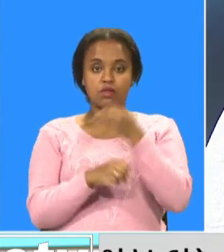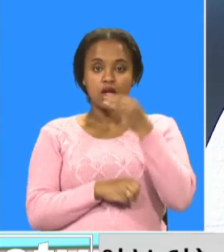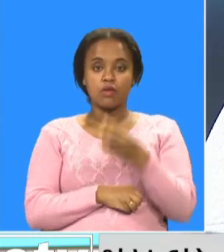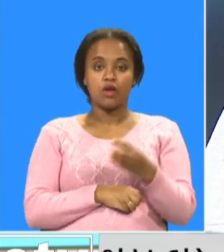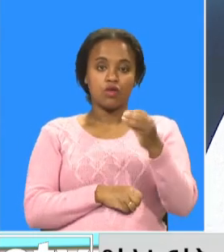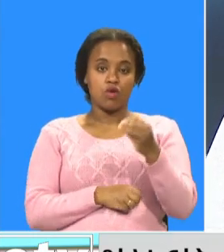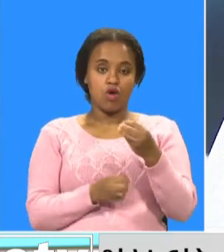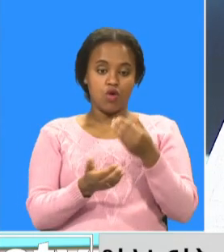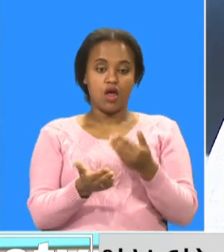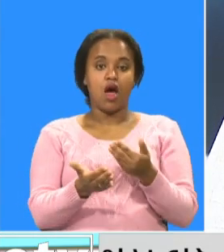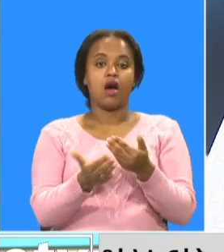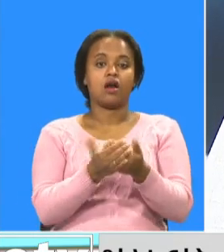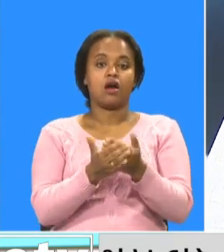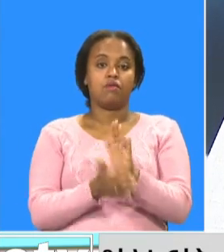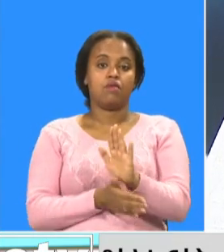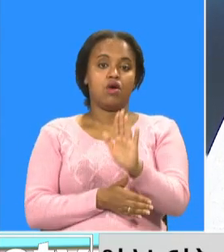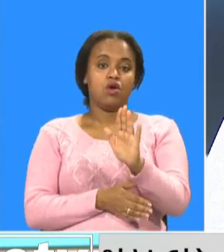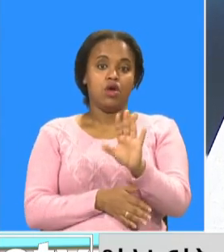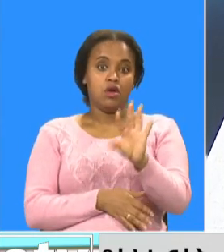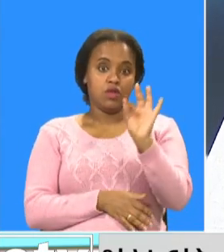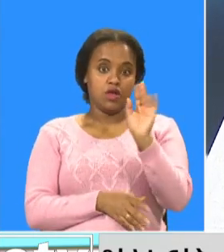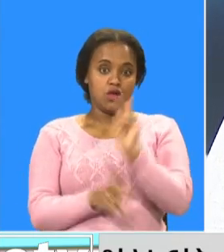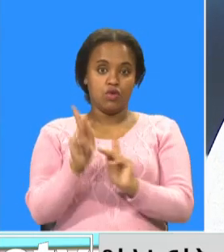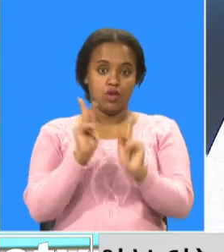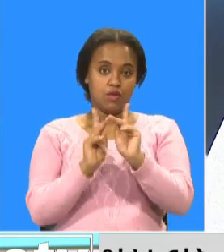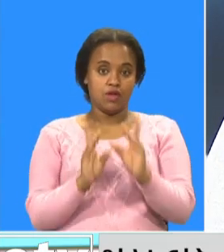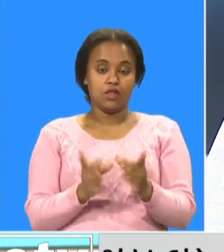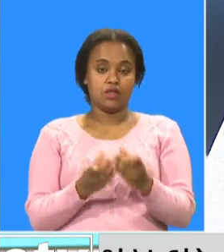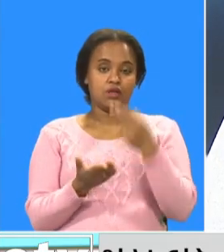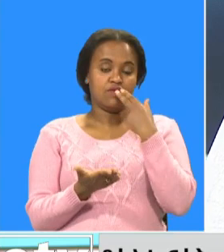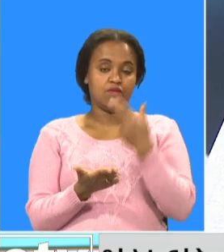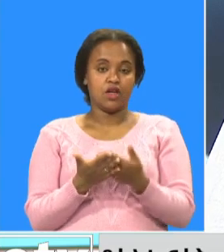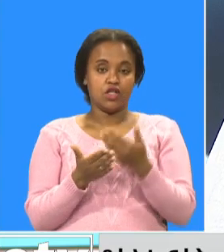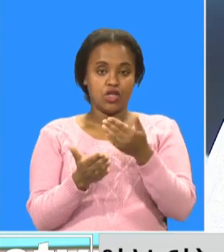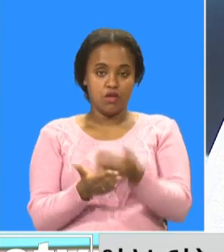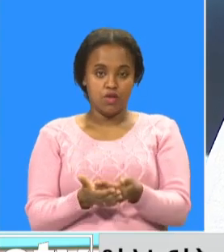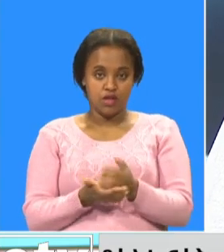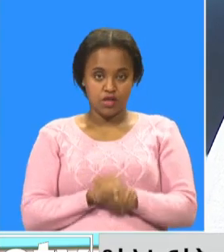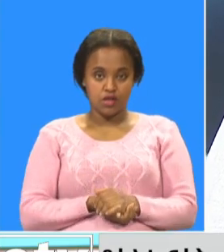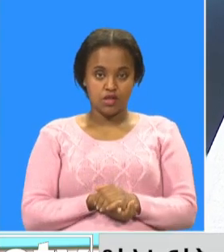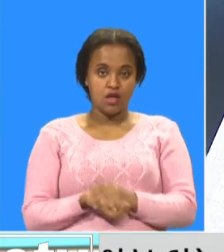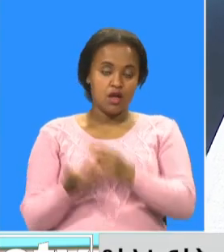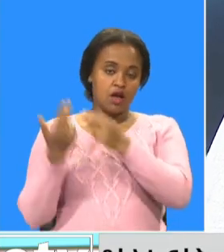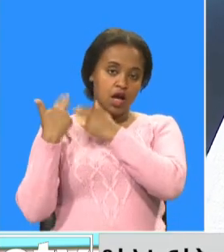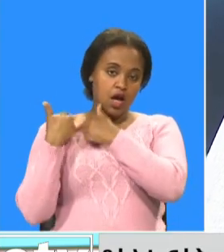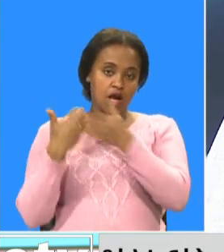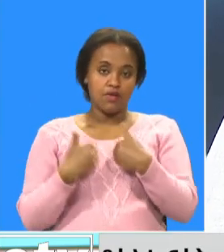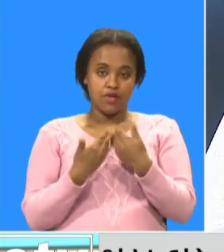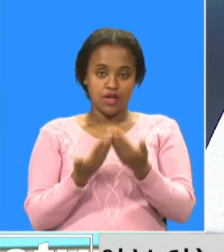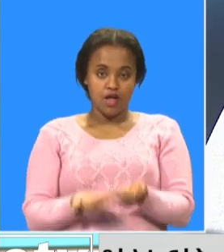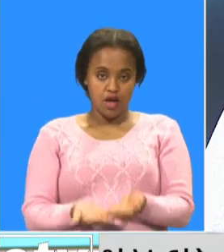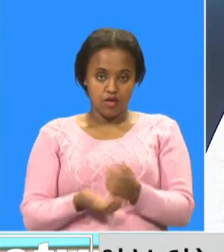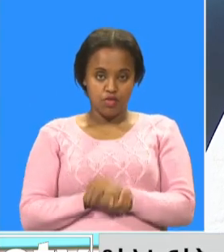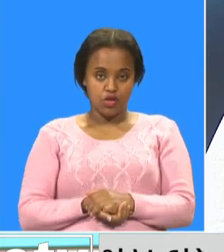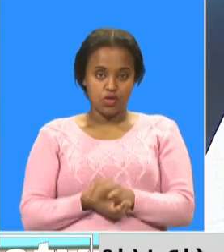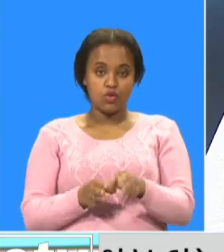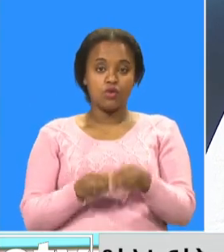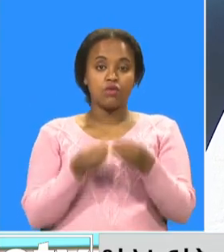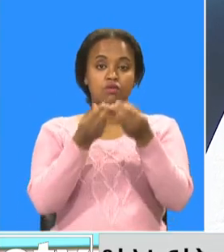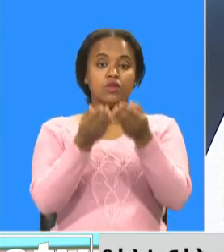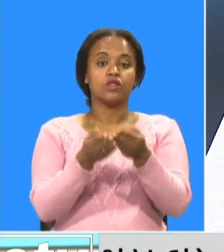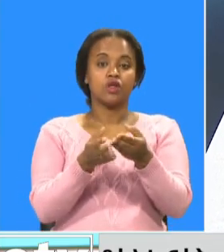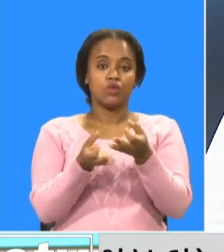ደግሞ ወደ አቅራቢያው ለሚገኘው የህብረተሰብ ክፍል መረጃ የማድረስ ኃላፊነት አለባቸው።